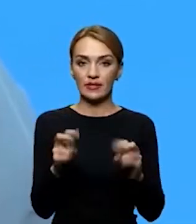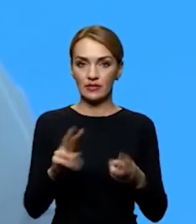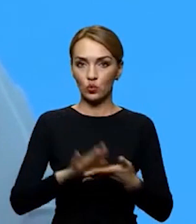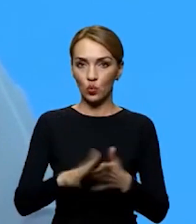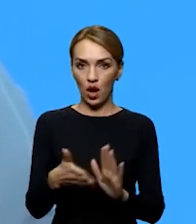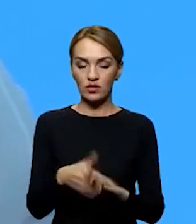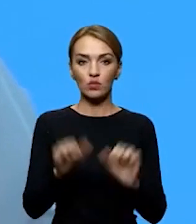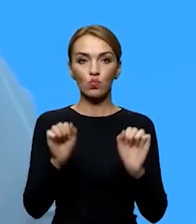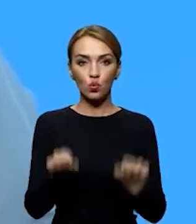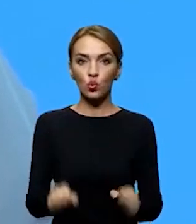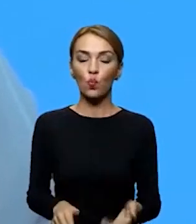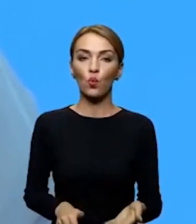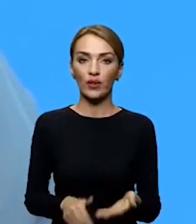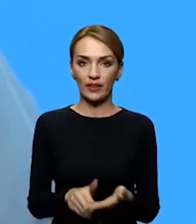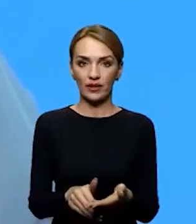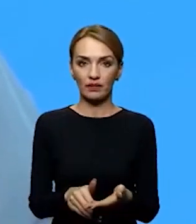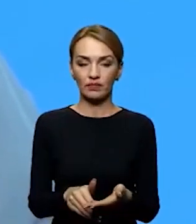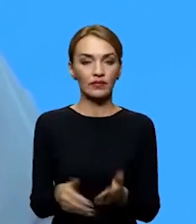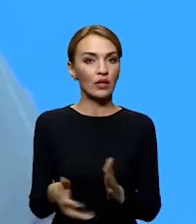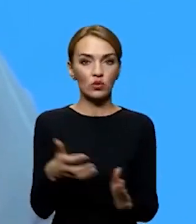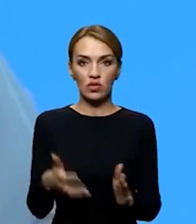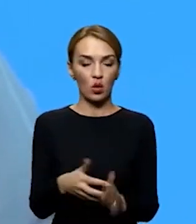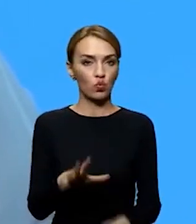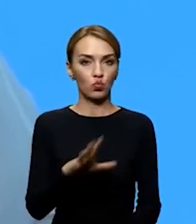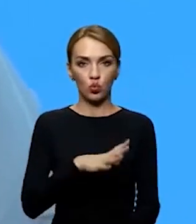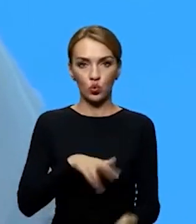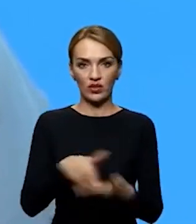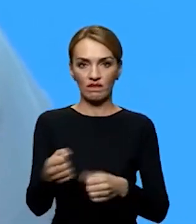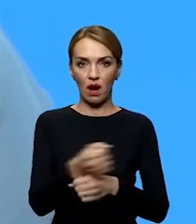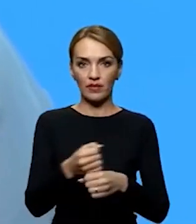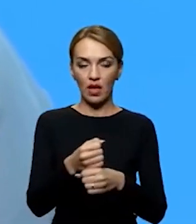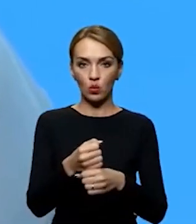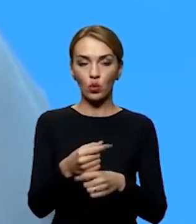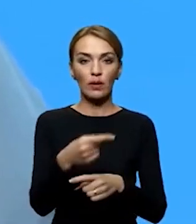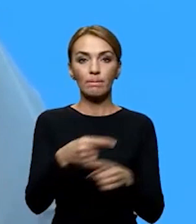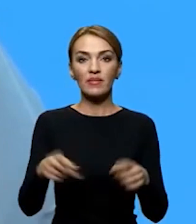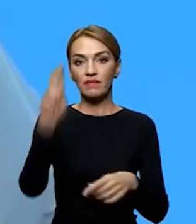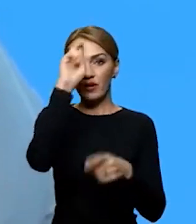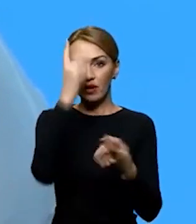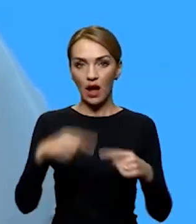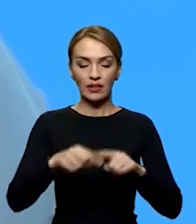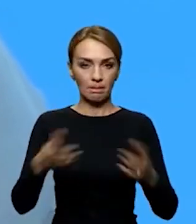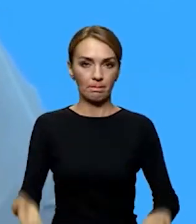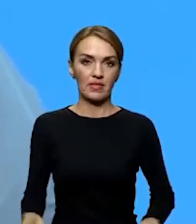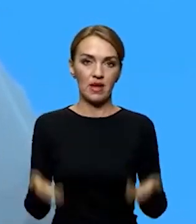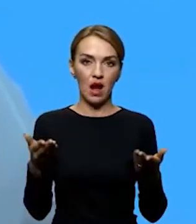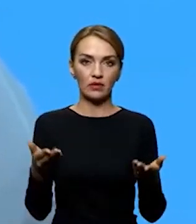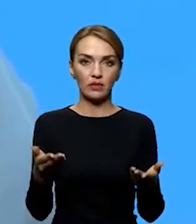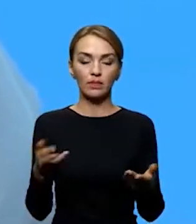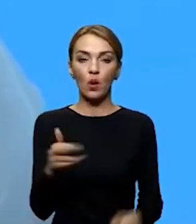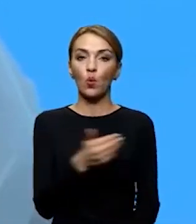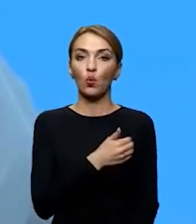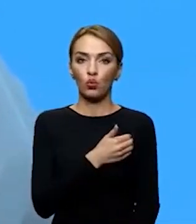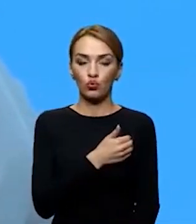ситуації можуть їй допомогти, недостатньо було сходити в аптеку. Треба було півкраїни підняти. І я хочу просто от